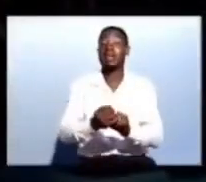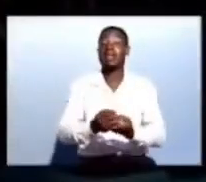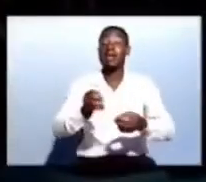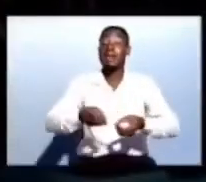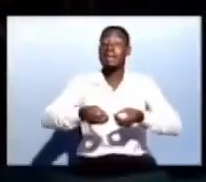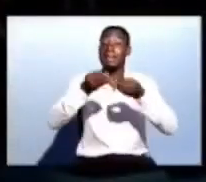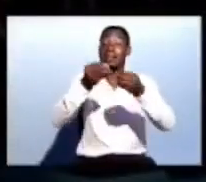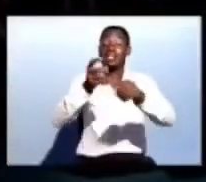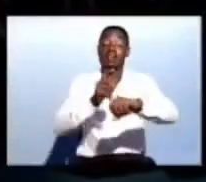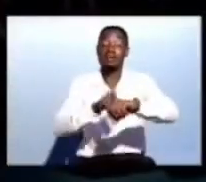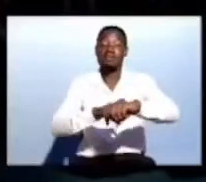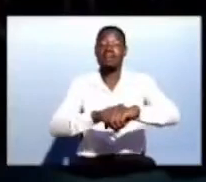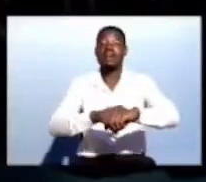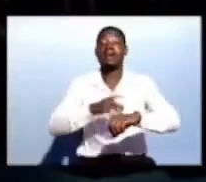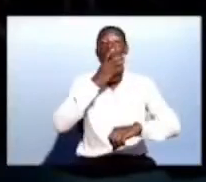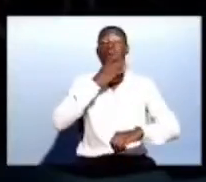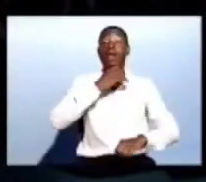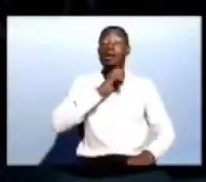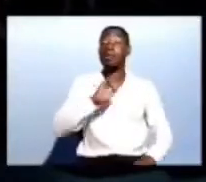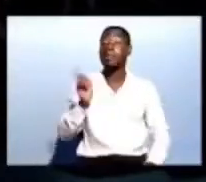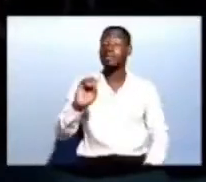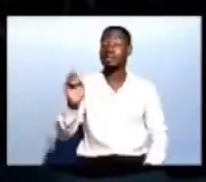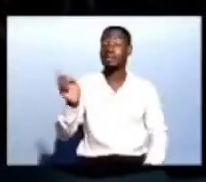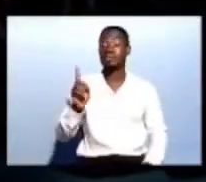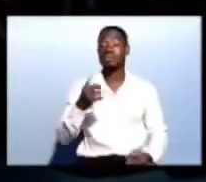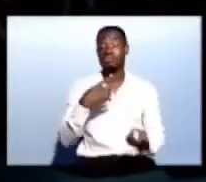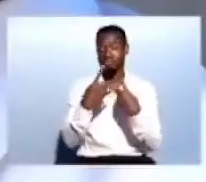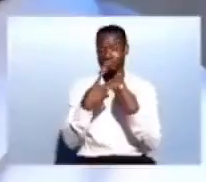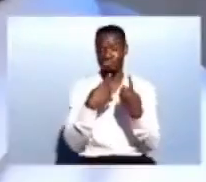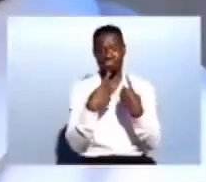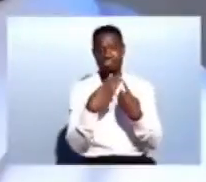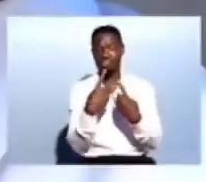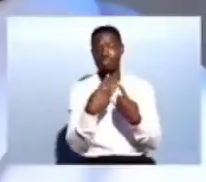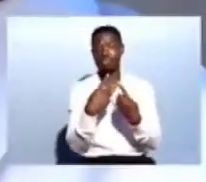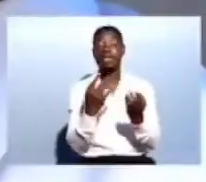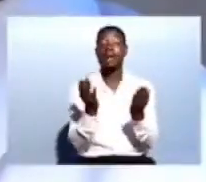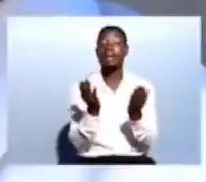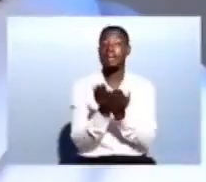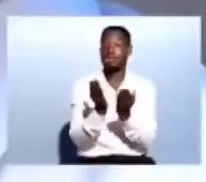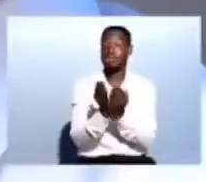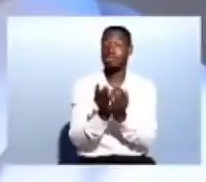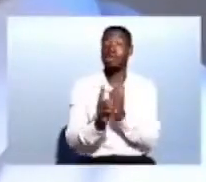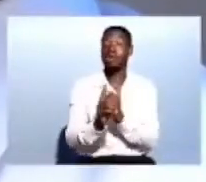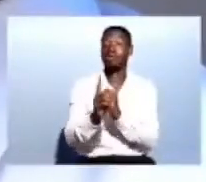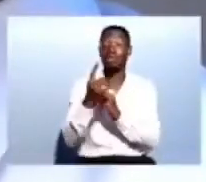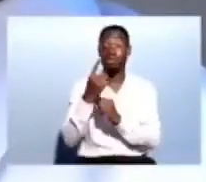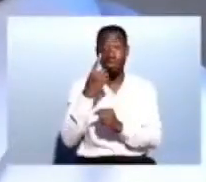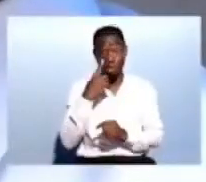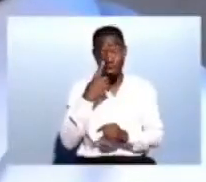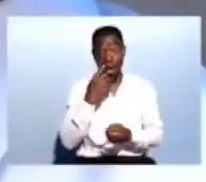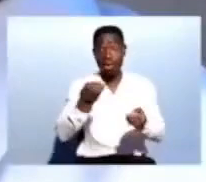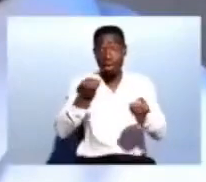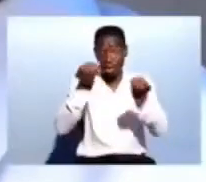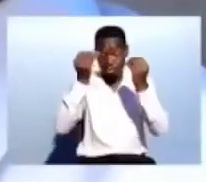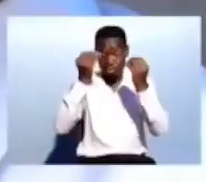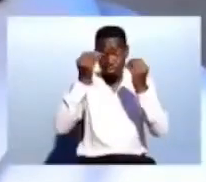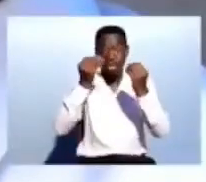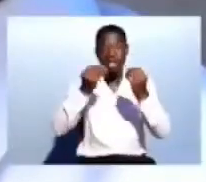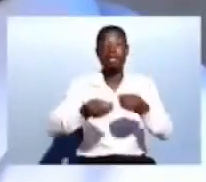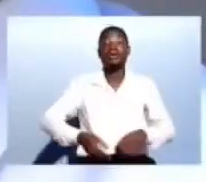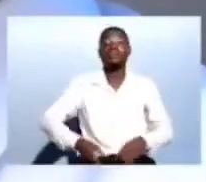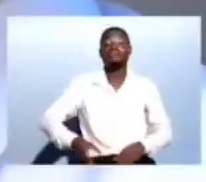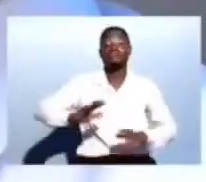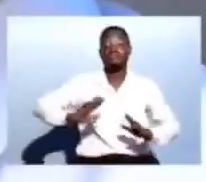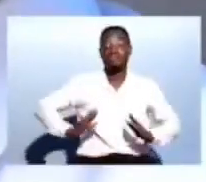muda. Wanaume sio waongeaji. Masomo yanayofuata tutaona tutakapojifunza kuishi na mke kwa